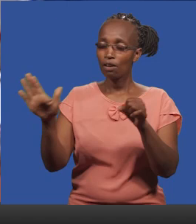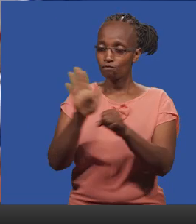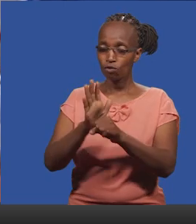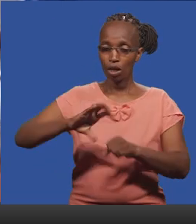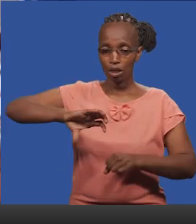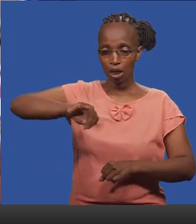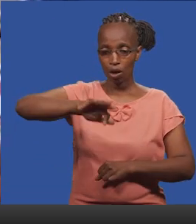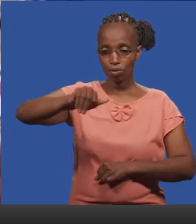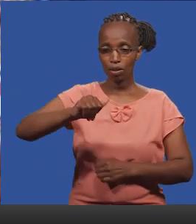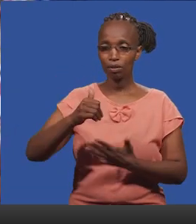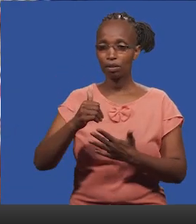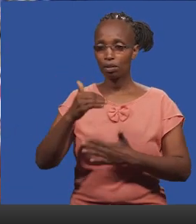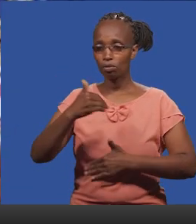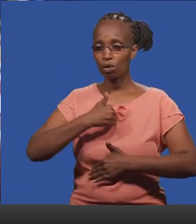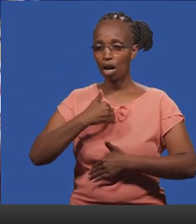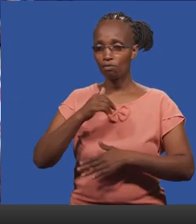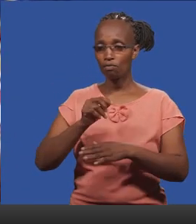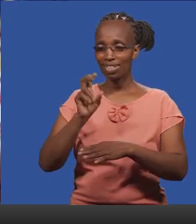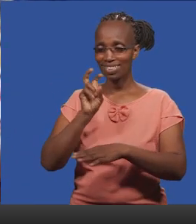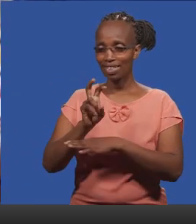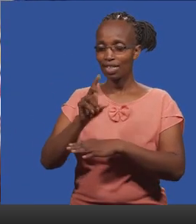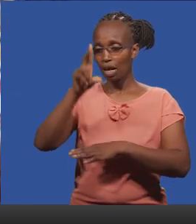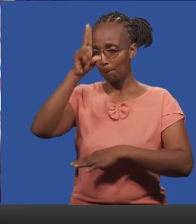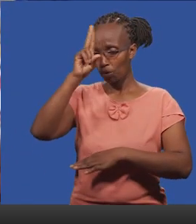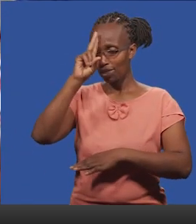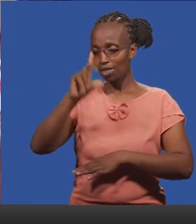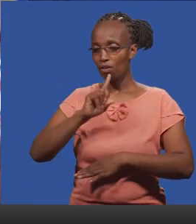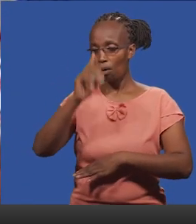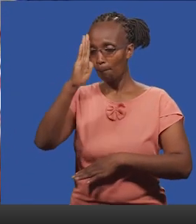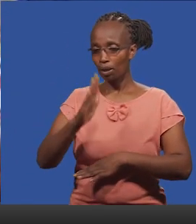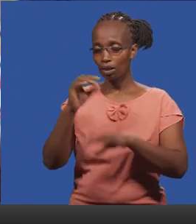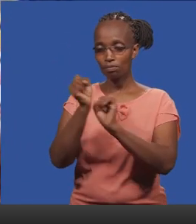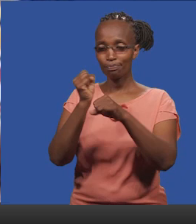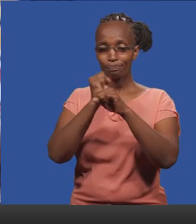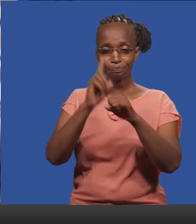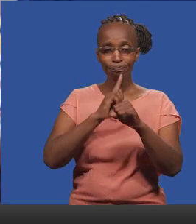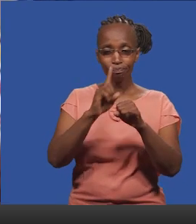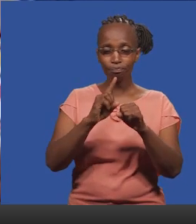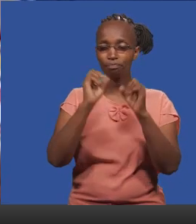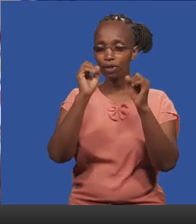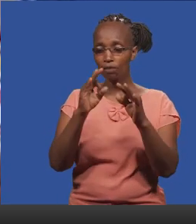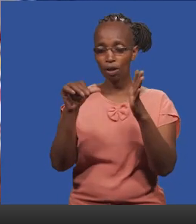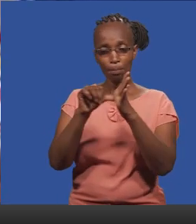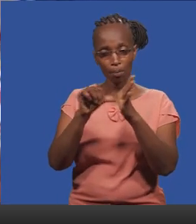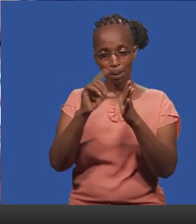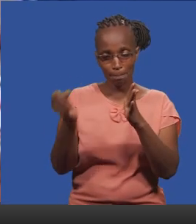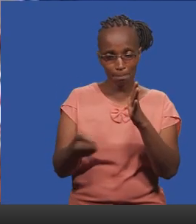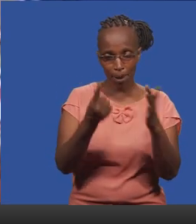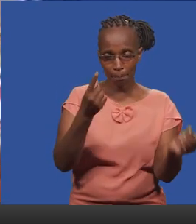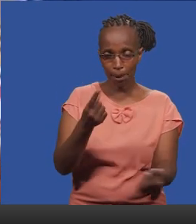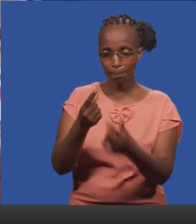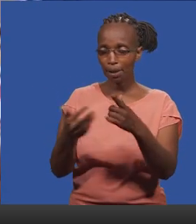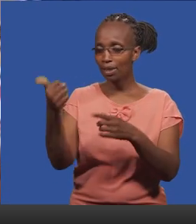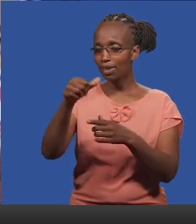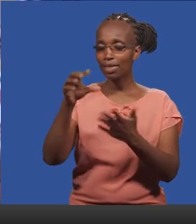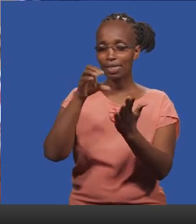hapa peke yake katika kaunti nzima, na umeona kaunti police commander ako hapa karibu kuhakikisha kwamba kama kutotokea